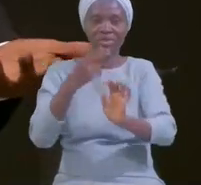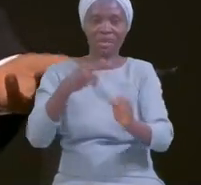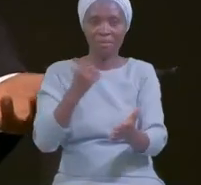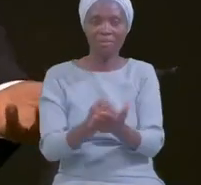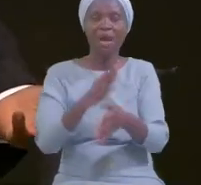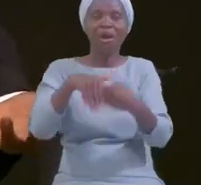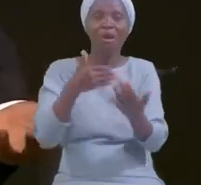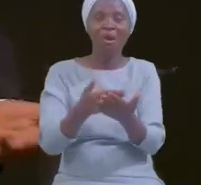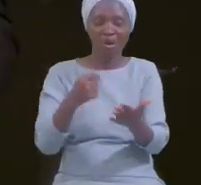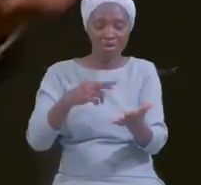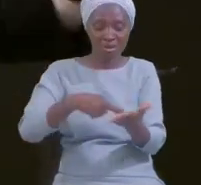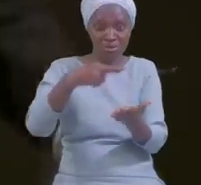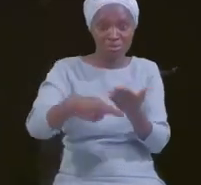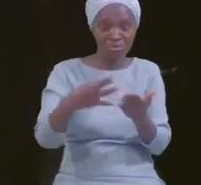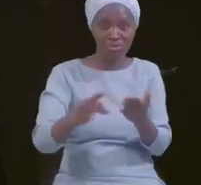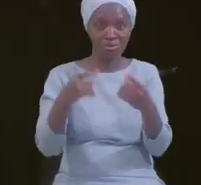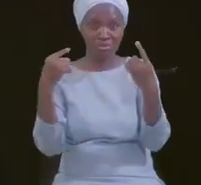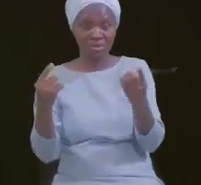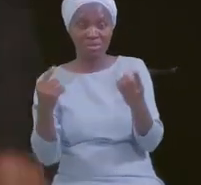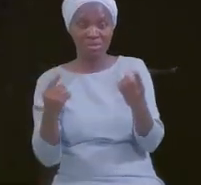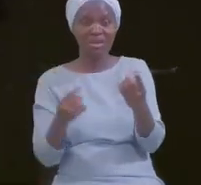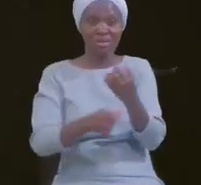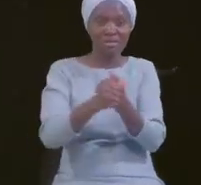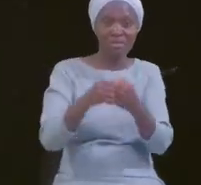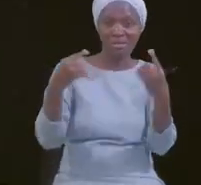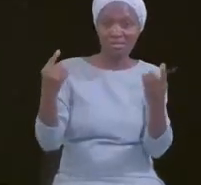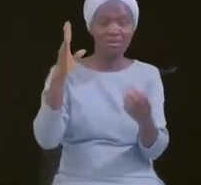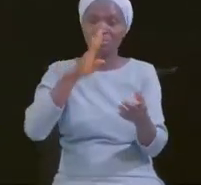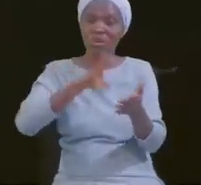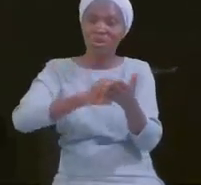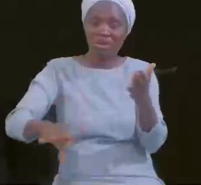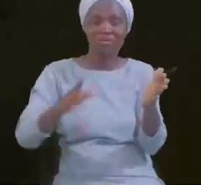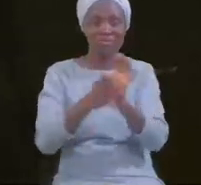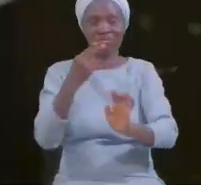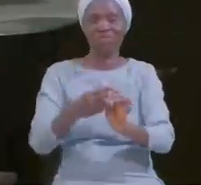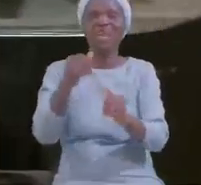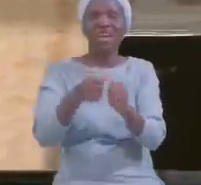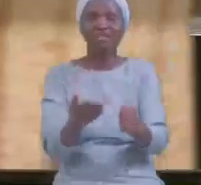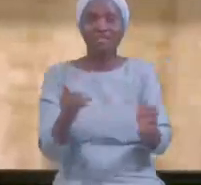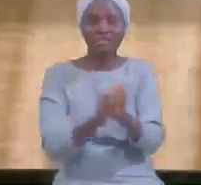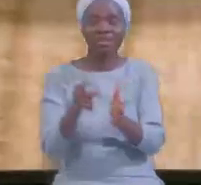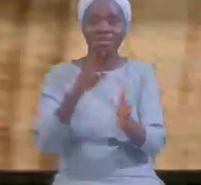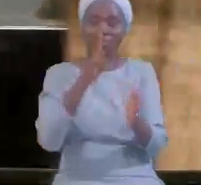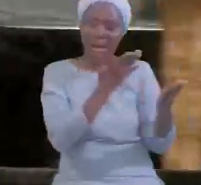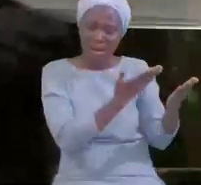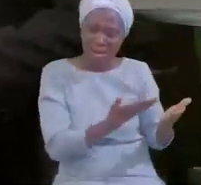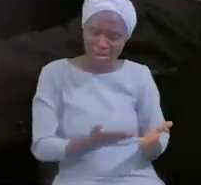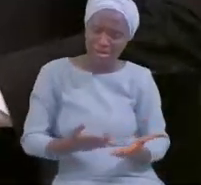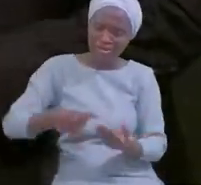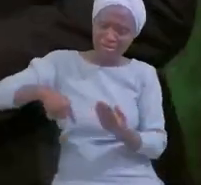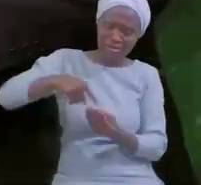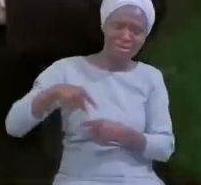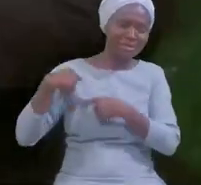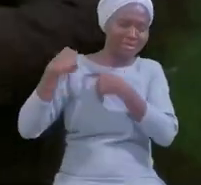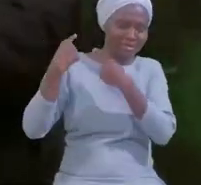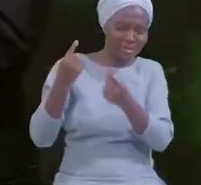conséquences du péché seront effacées, toutes les choses que vous portez, la malchance, ceci et cela, tout